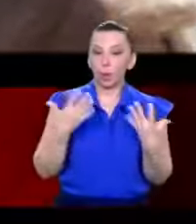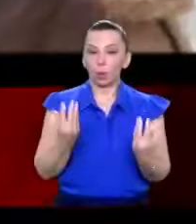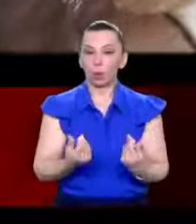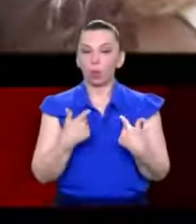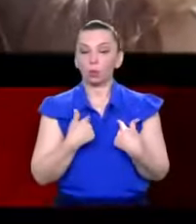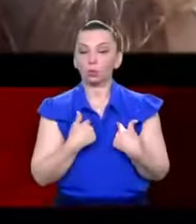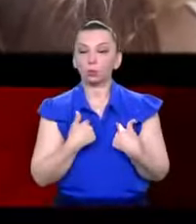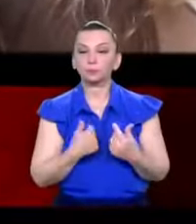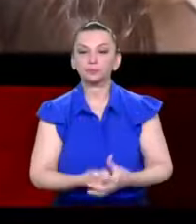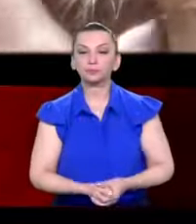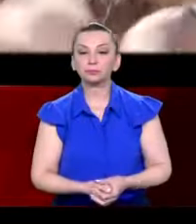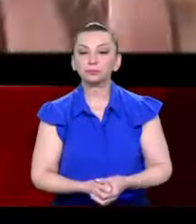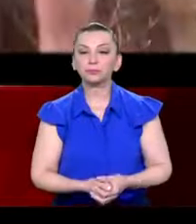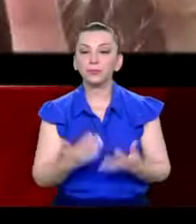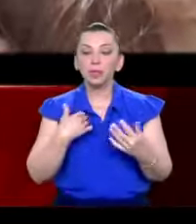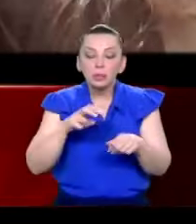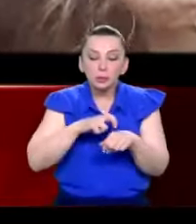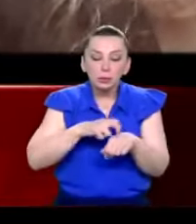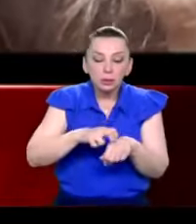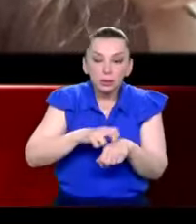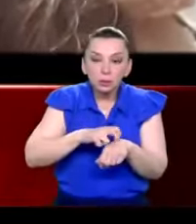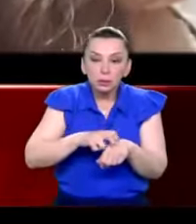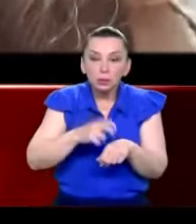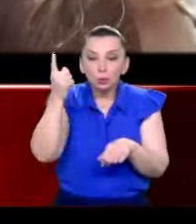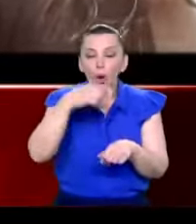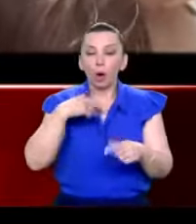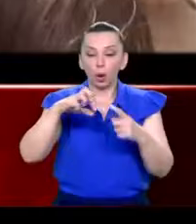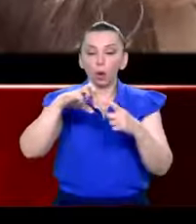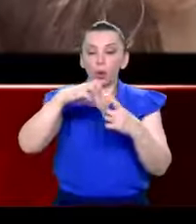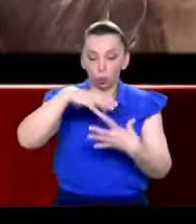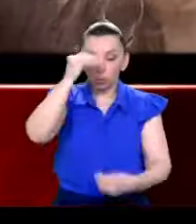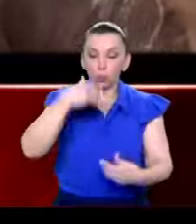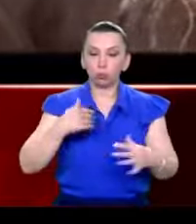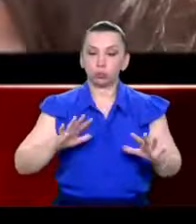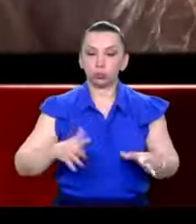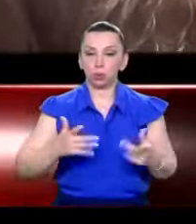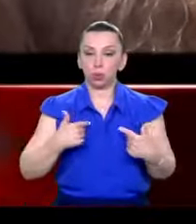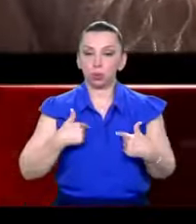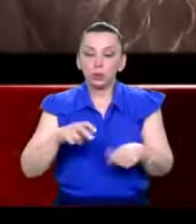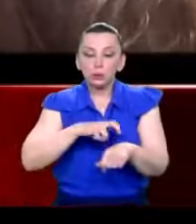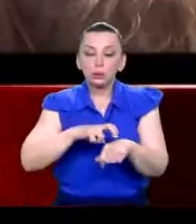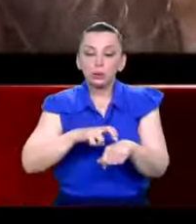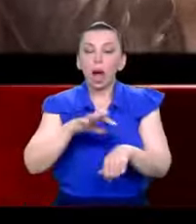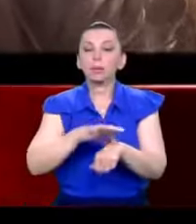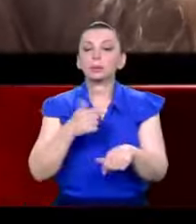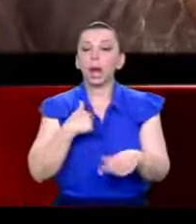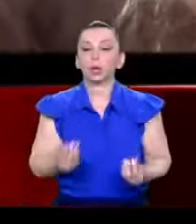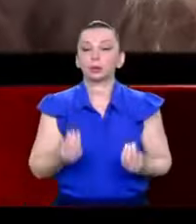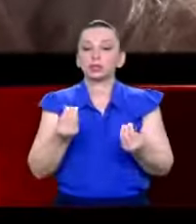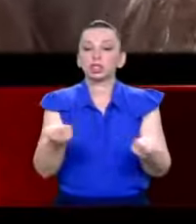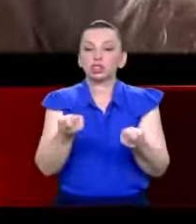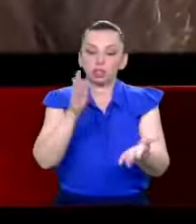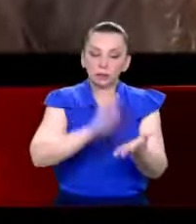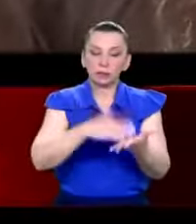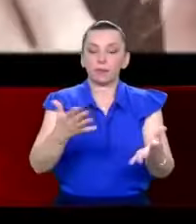hatta öyle bir şey oldu ki üstümdeki stres yüzünden bir ara benim ruh sağlığım çok fazla etkilendi iyice sinir hastası oldum hemen işten çıktım